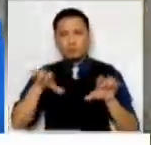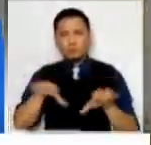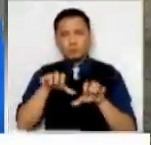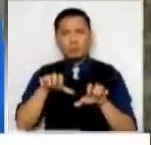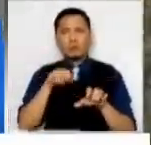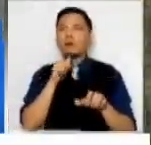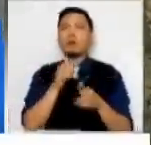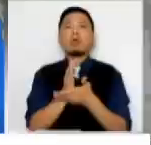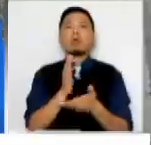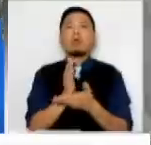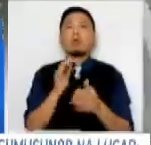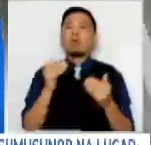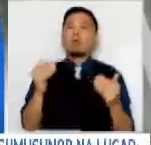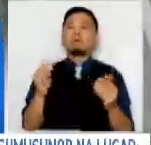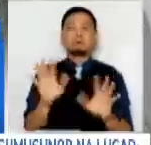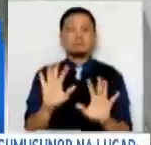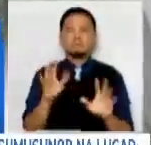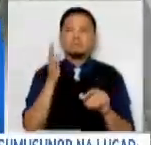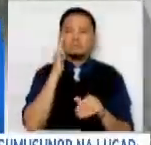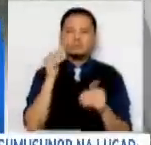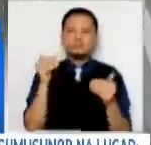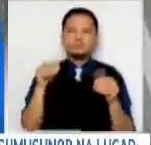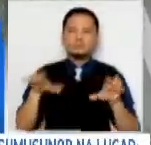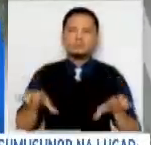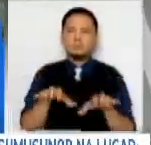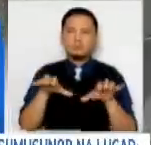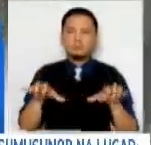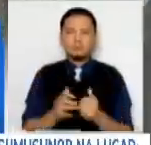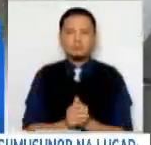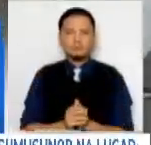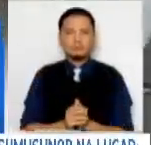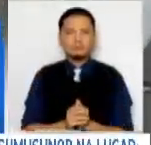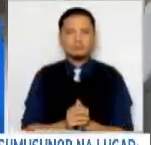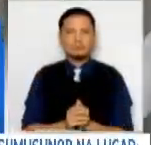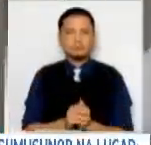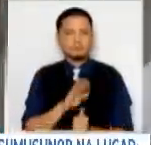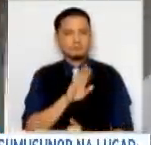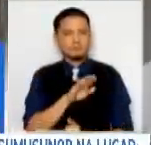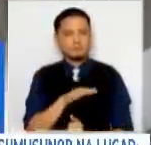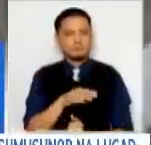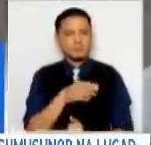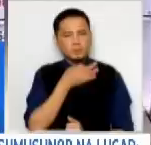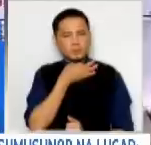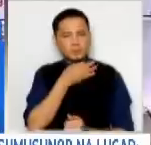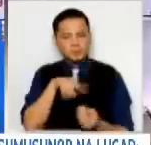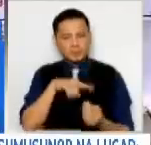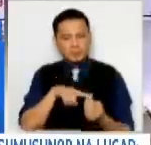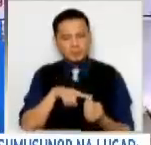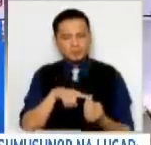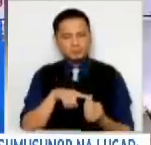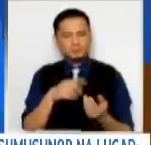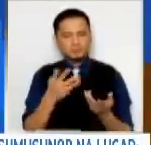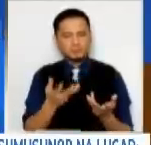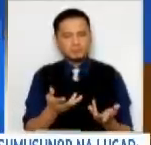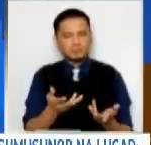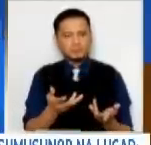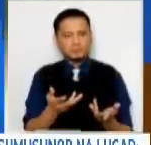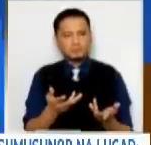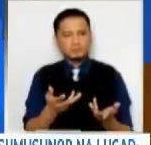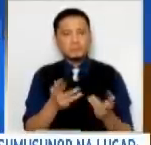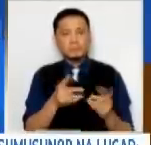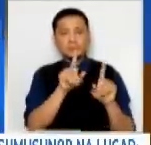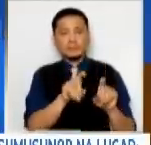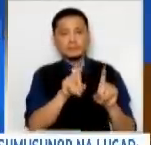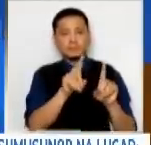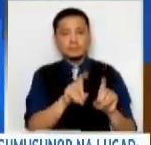Opo. Yung sinasabi ho na parang hindi natin pagsasagawa kasi pa rin ng malawakang pagtitest ang nagiging dahilan